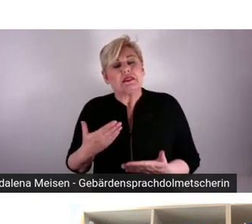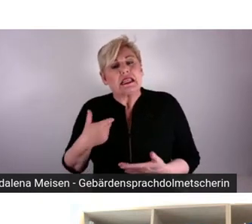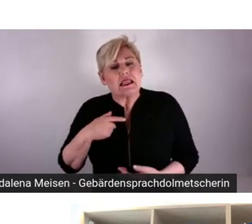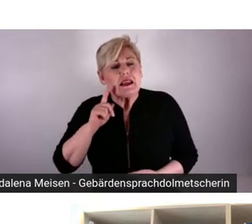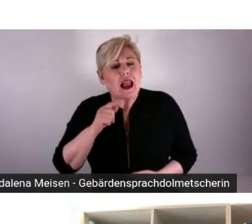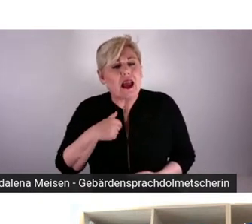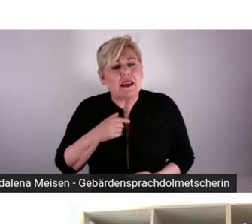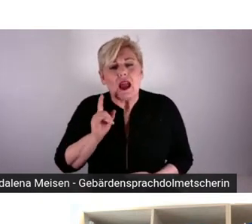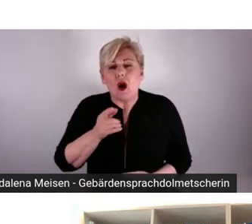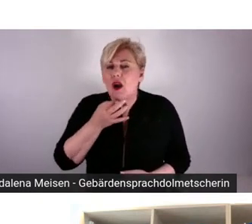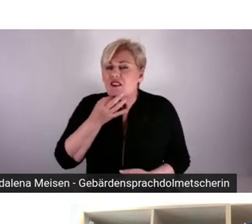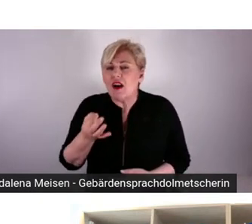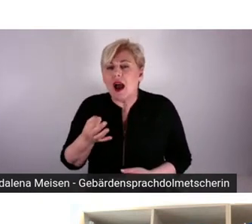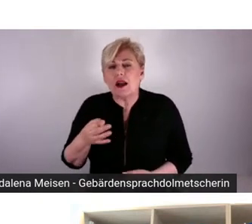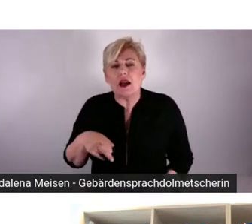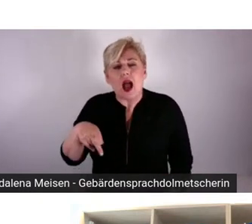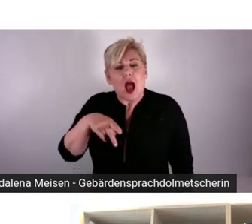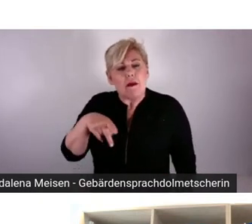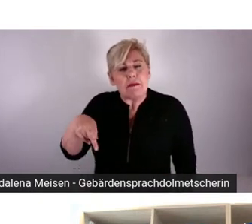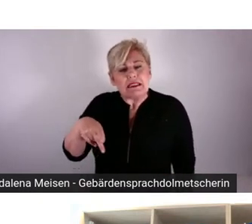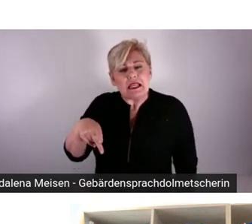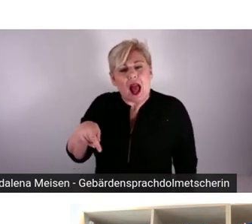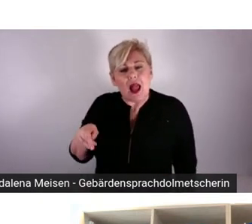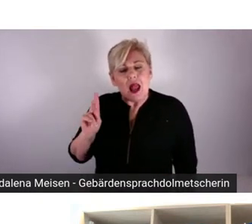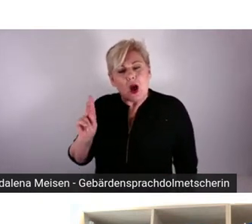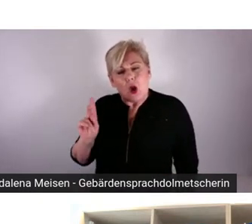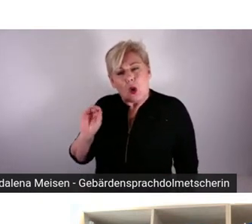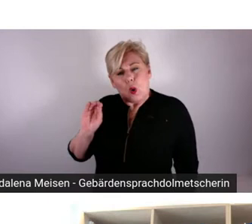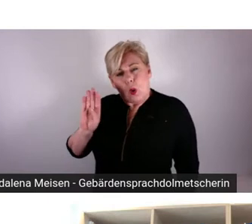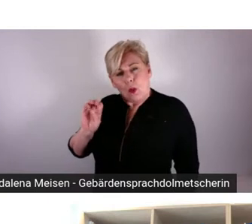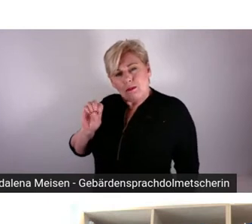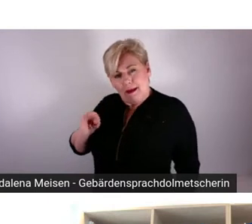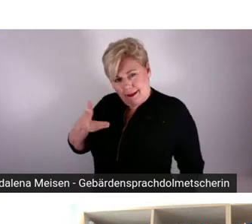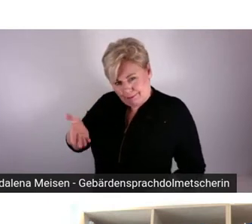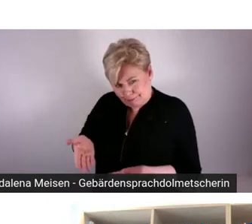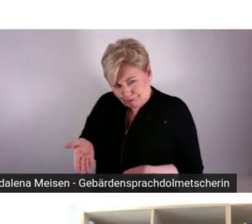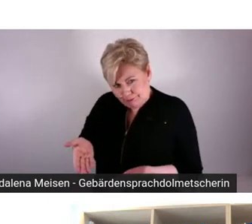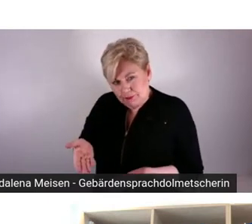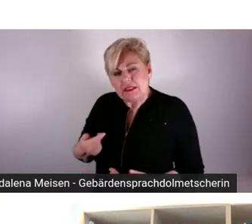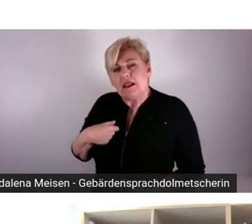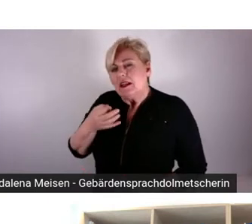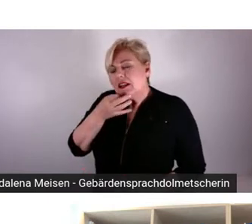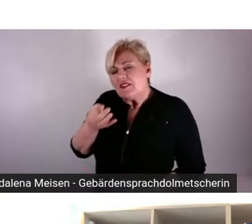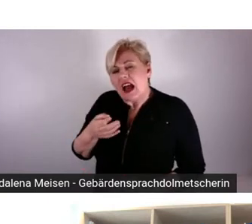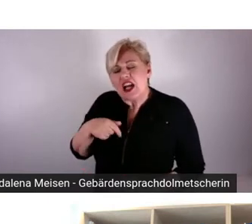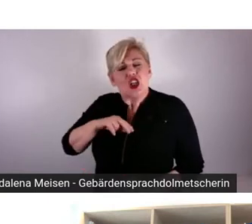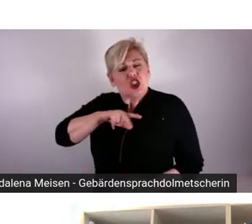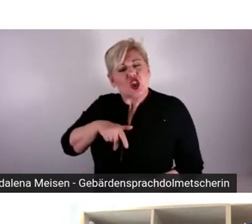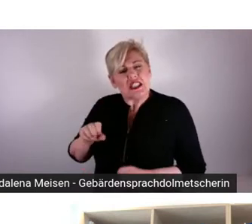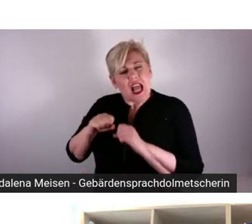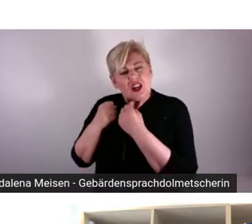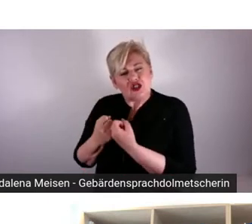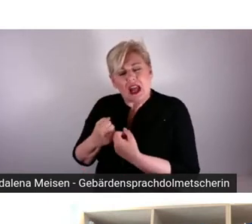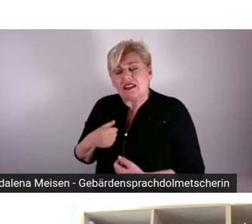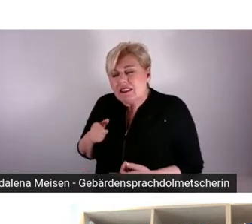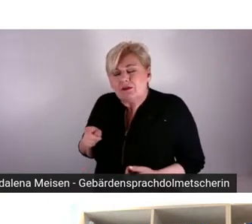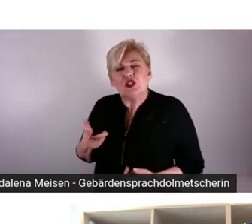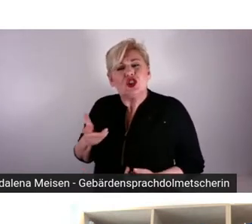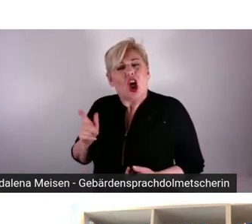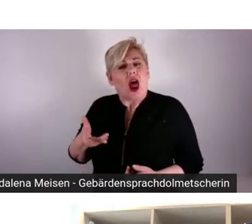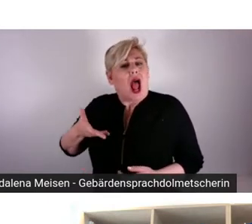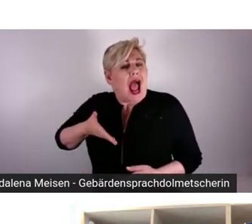mal Pascal Kober, wir wollen jetzt darüber sprechen, wie ein Sozialstaat denn aussehen kann, der vor Armut schützt.